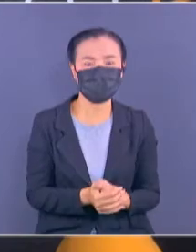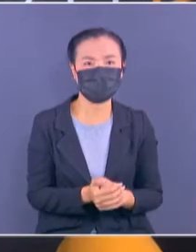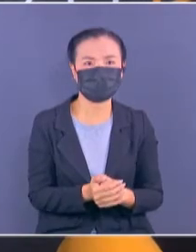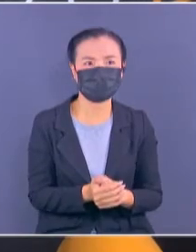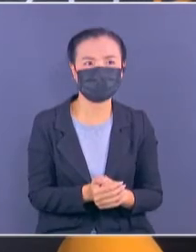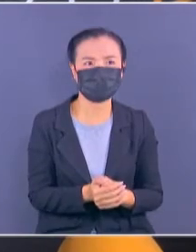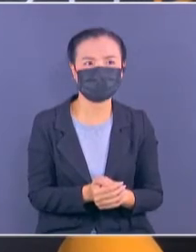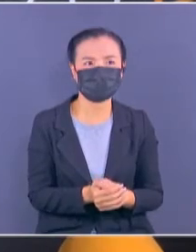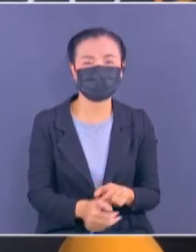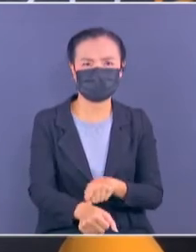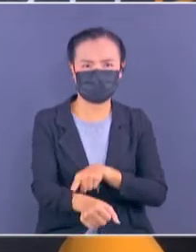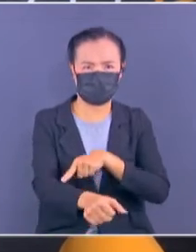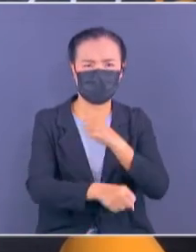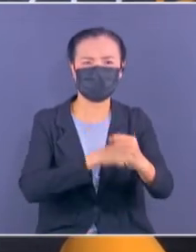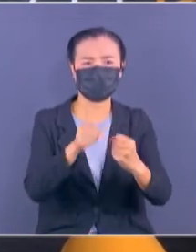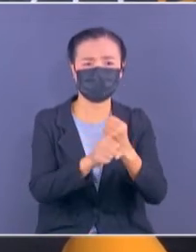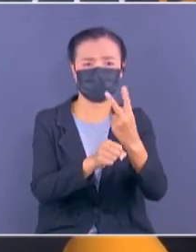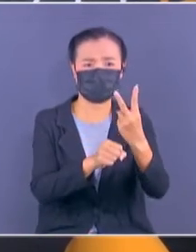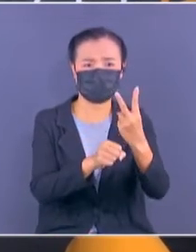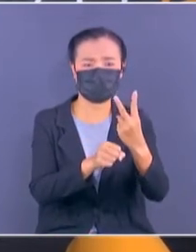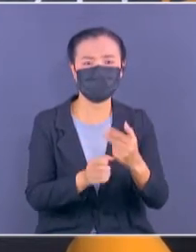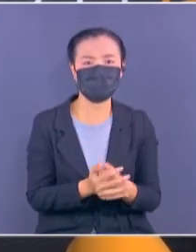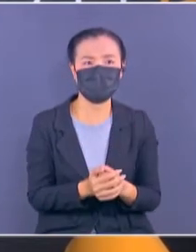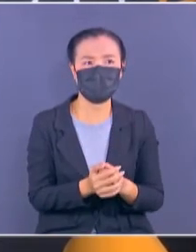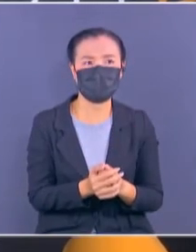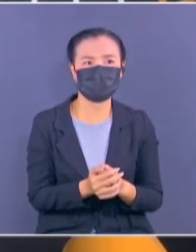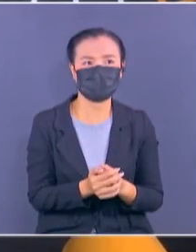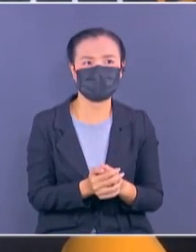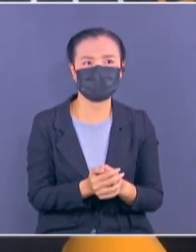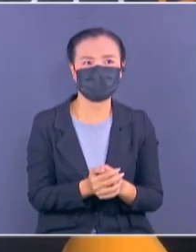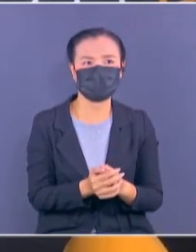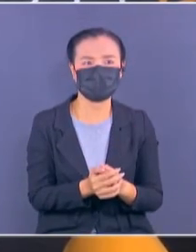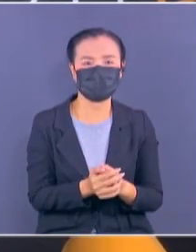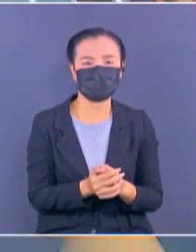2 ปีแล้วครับทำงานหนัก